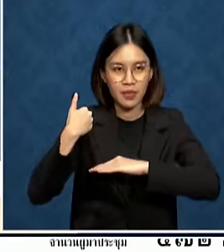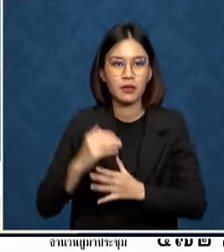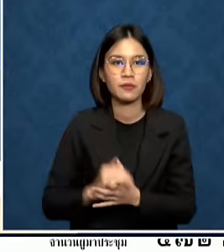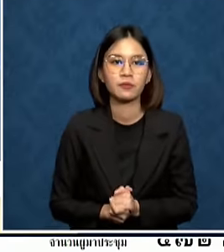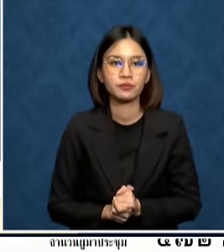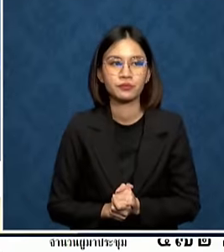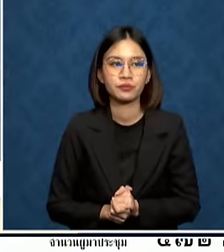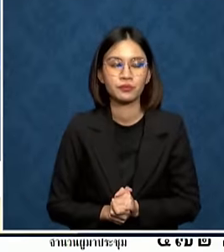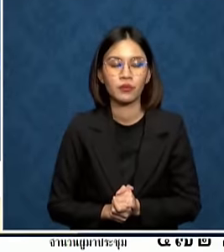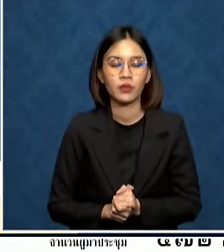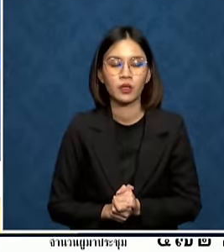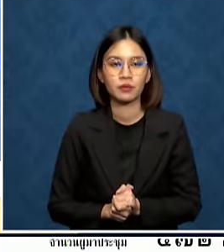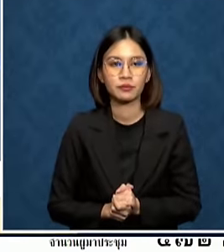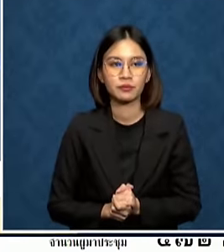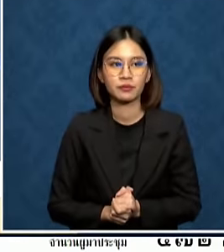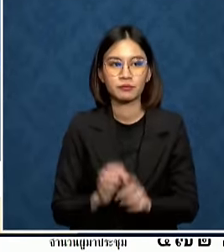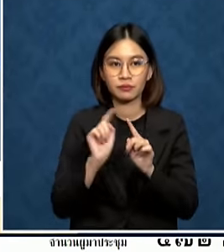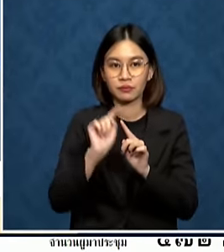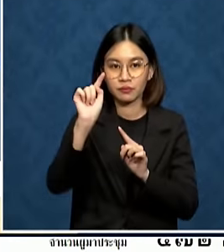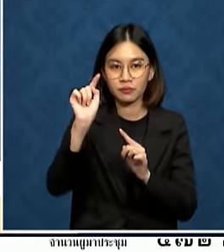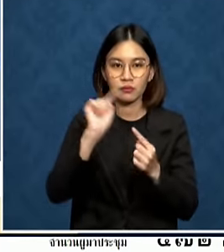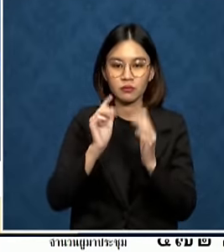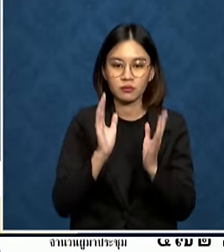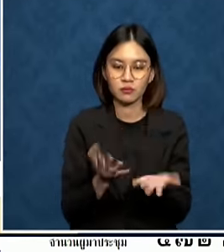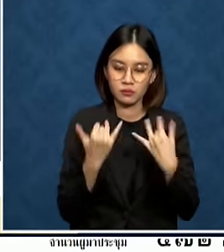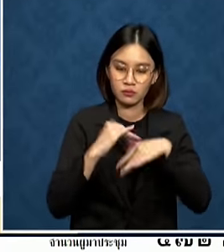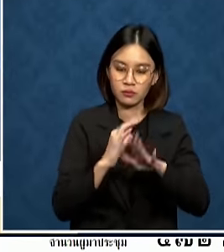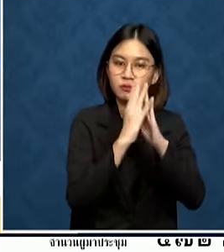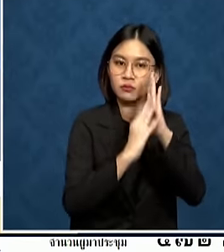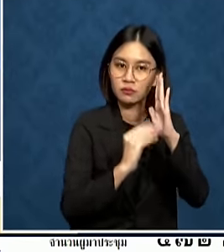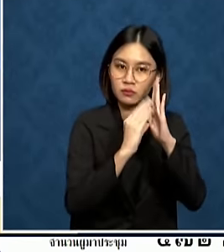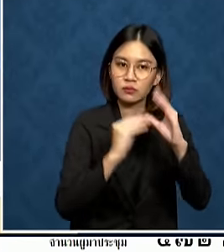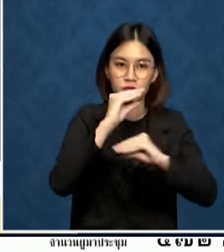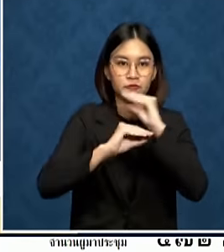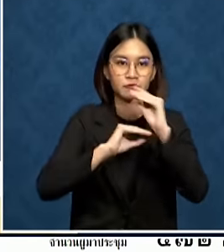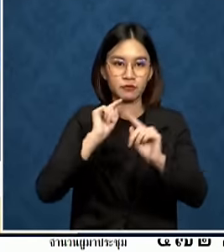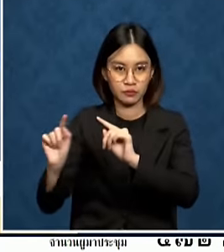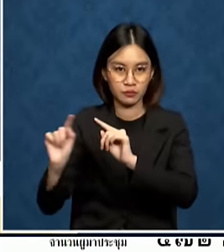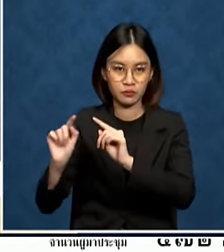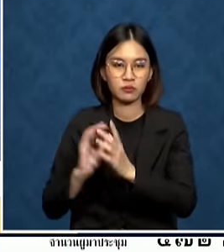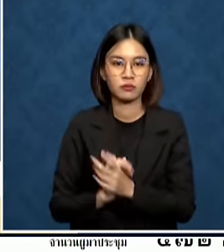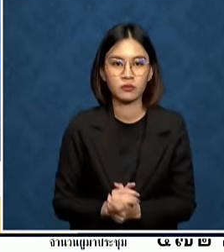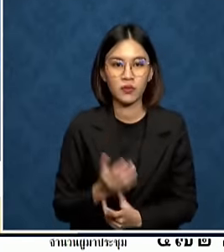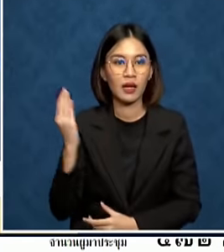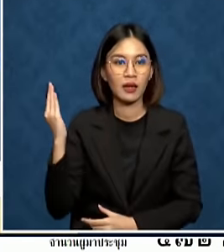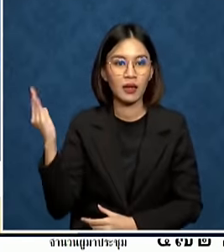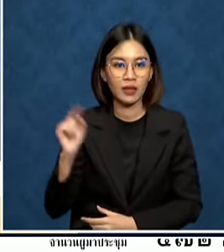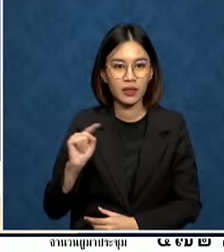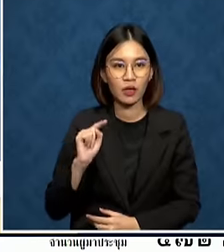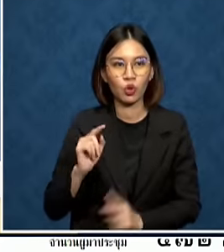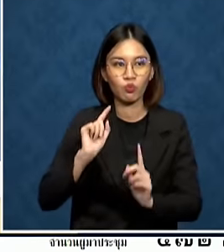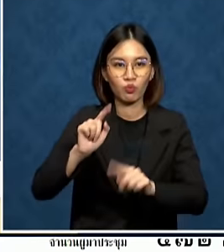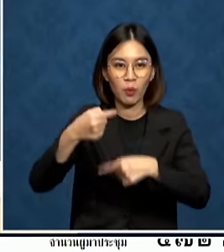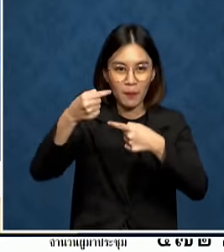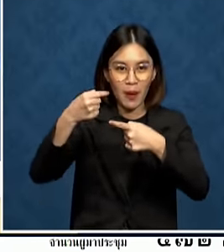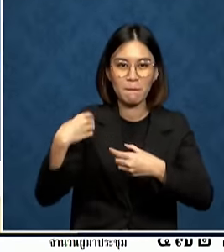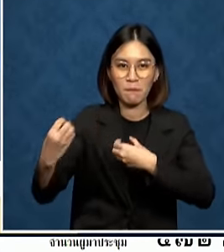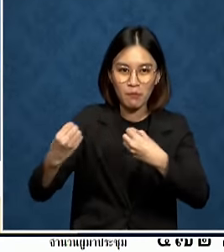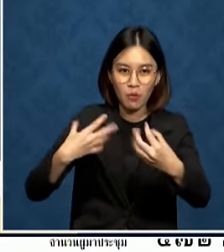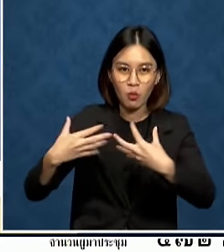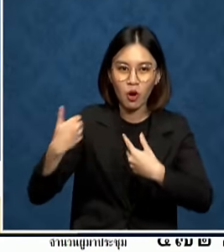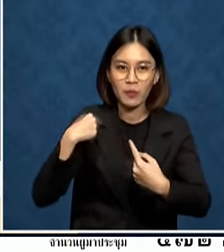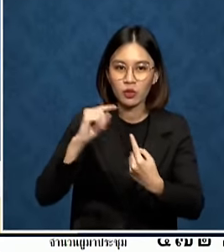ส่วนที่เกี่ยวข้องส่วนแรกครับจากผู้เข้าอบรมจริงๆในโครงการเหล่านี้นะครับอันนี้คือฟีดแบคจากผู้เข้าอบรมใน